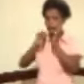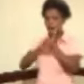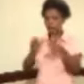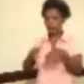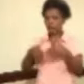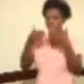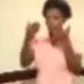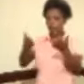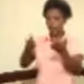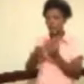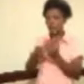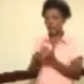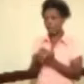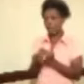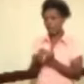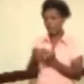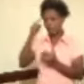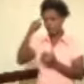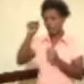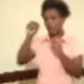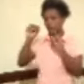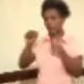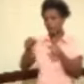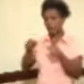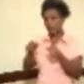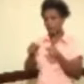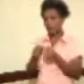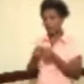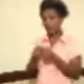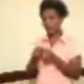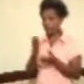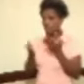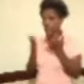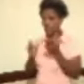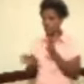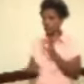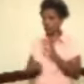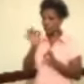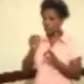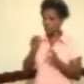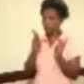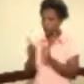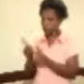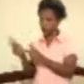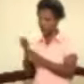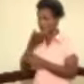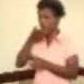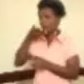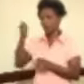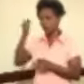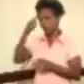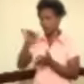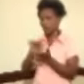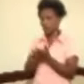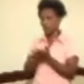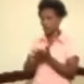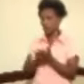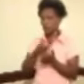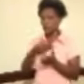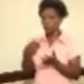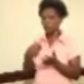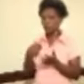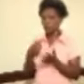et il monte n'importe qui j'en sous lui. Là, c'est une mauvaise foi parce que Yoteka planifié, ils auraient pu mieux planifier. Nous-mêmes, ce que nous devons faire,